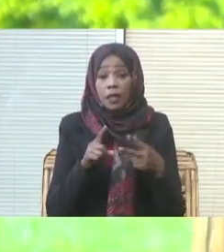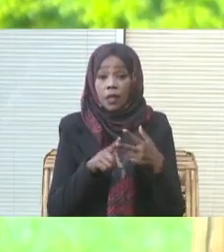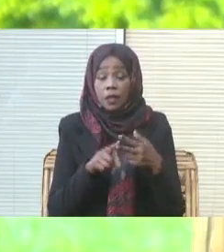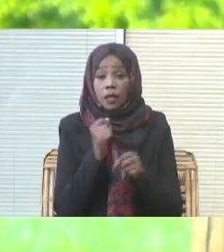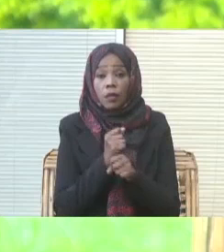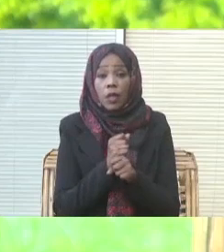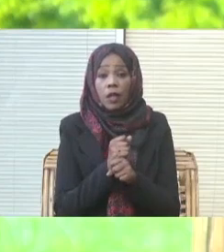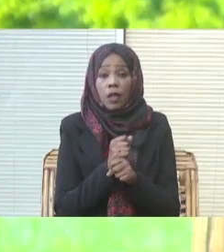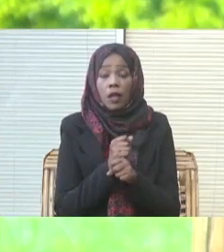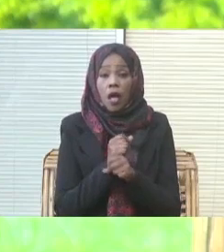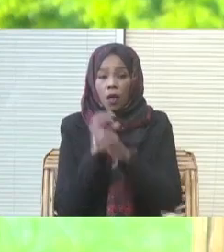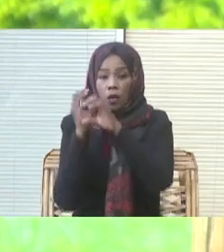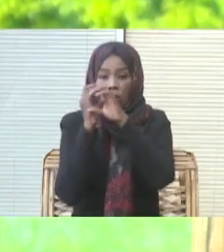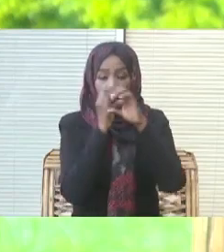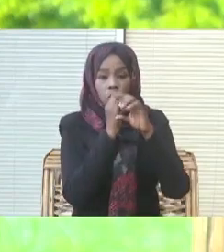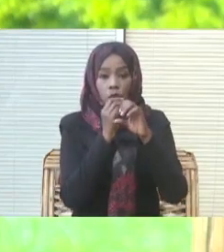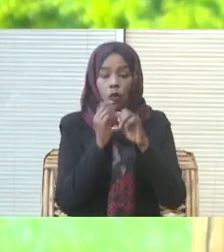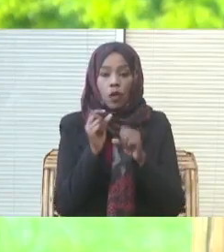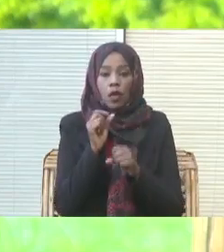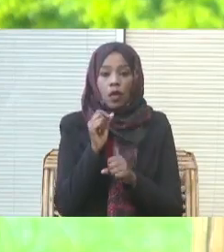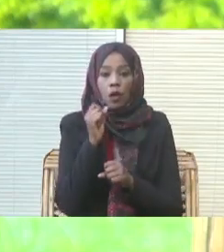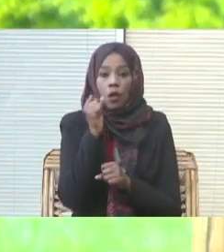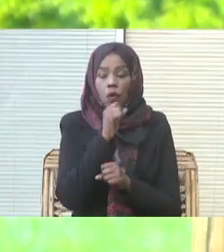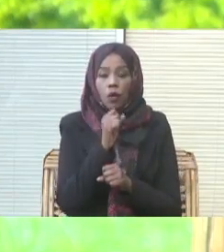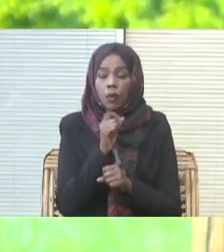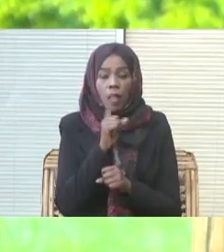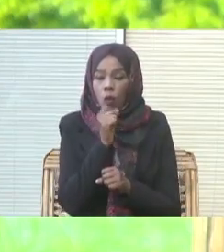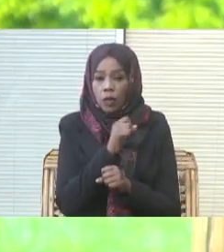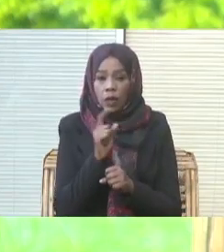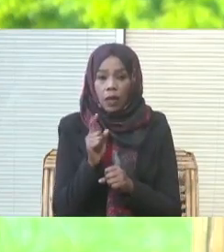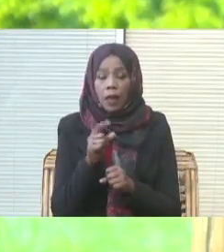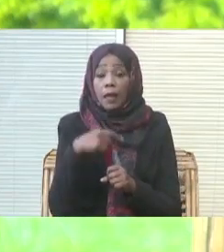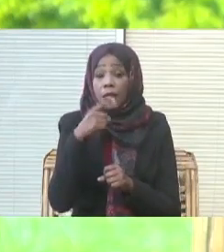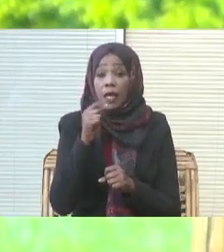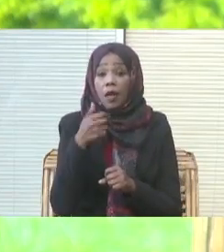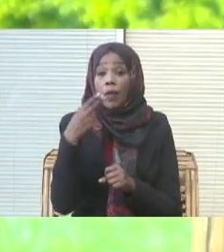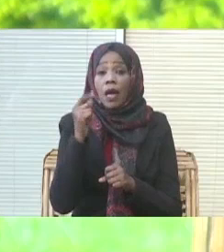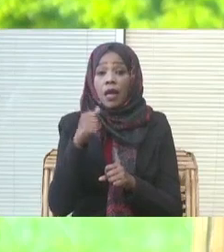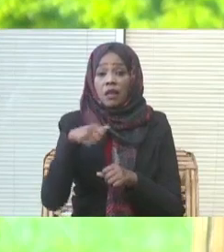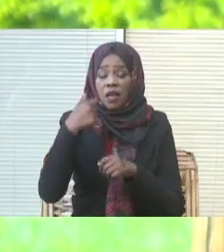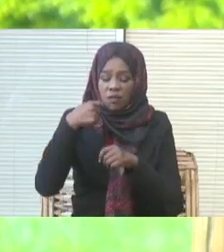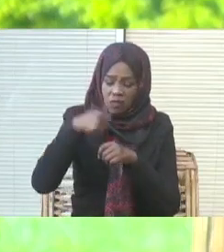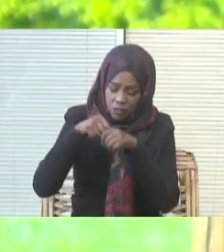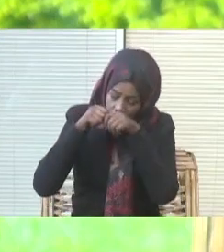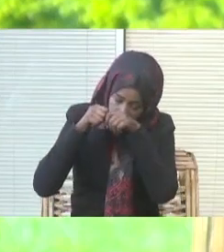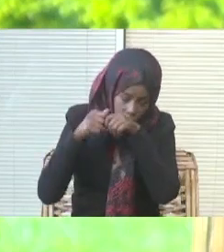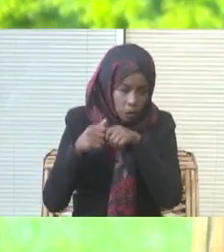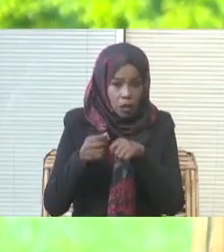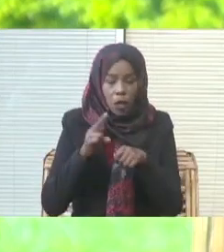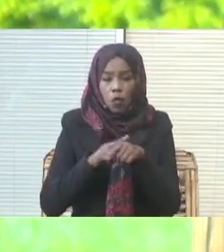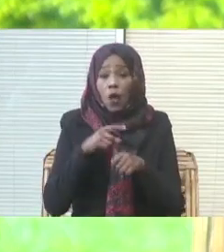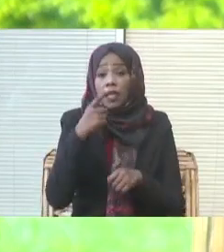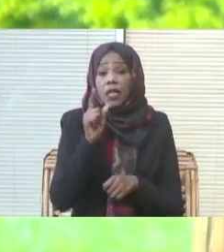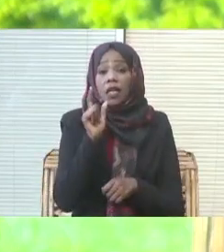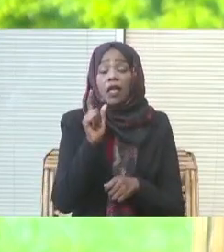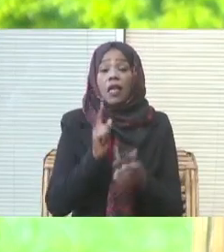بدينا فيديو كليب ما أغنية لكن ده كان فيلم بيتكلم عن المخدرات والترامدول، يعني نصيحة لكل